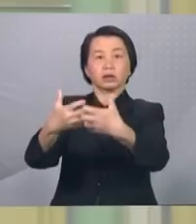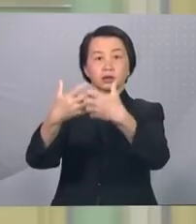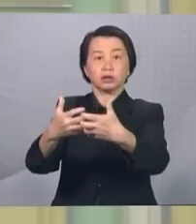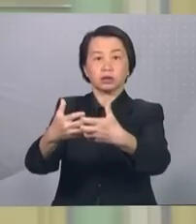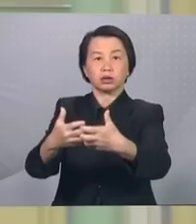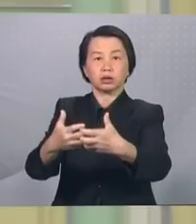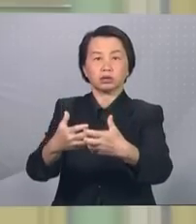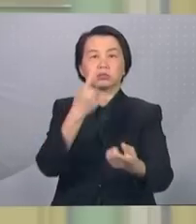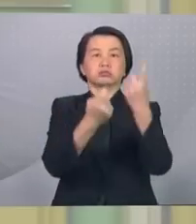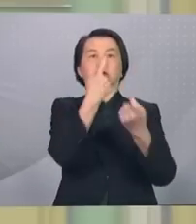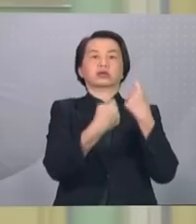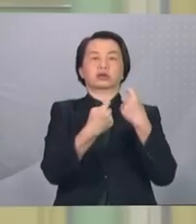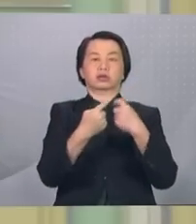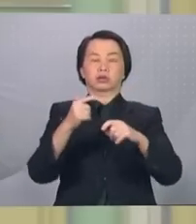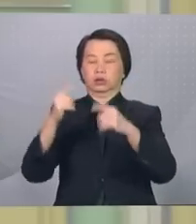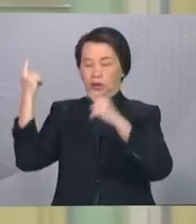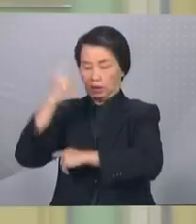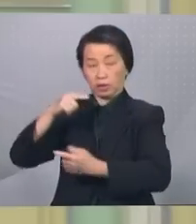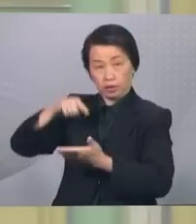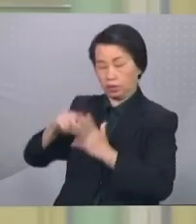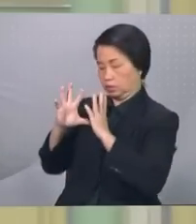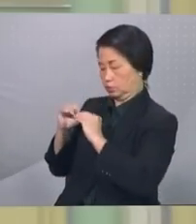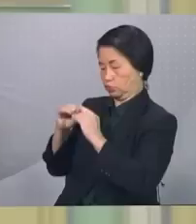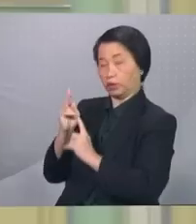ini di dalam mesyuarat khas